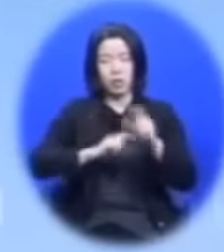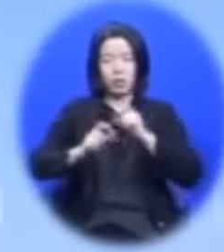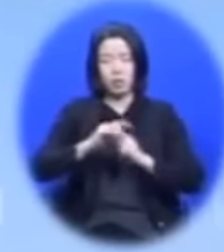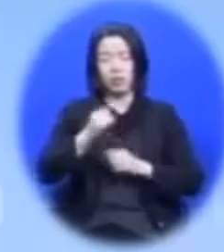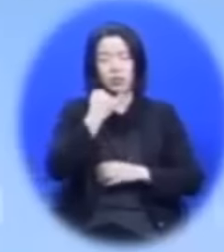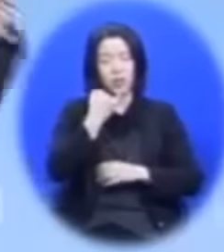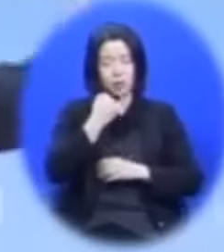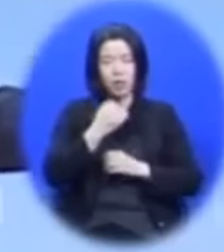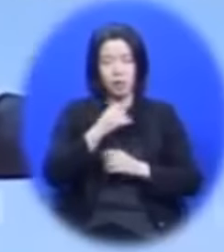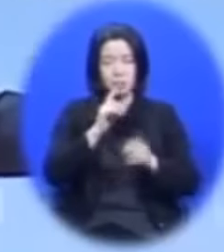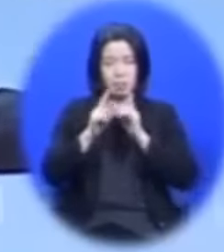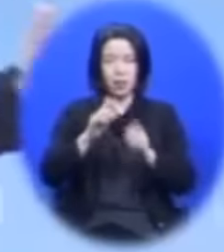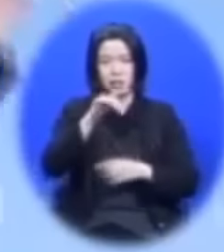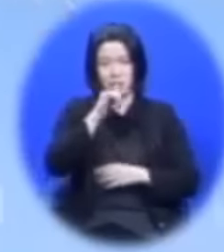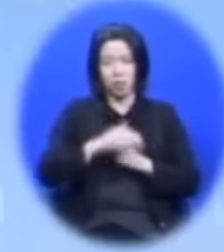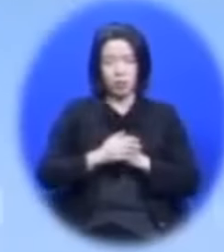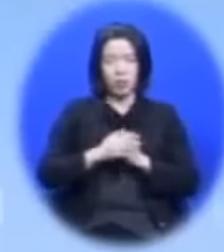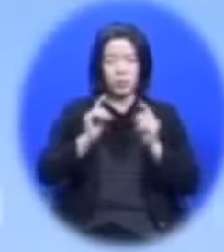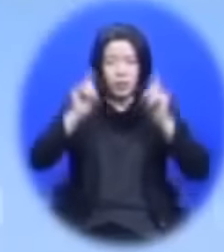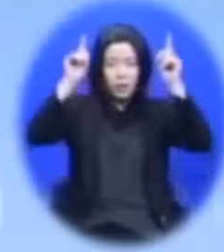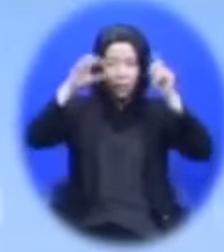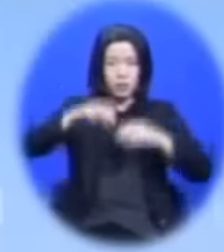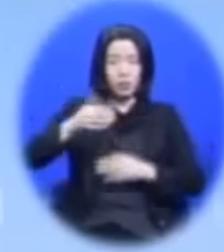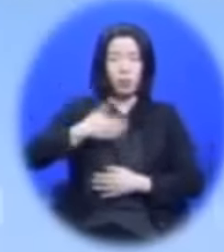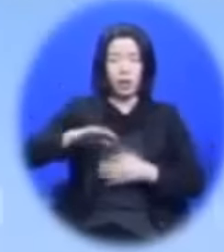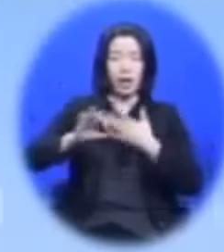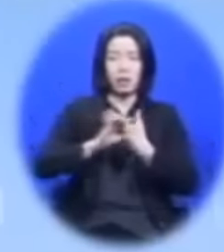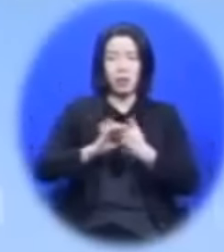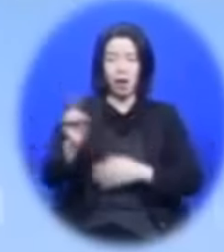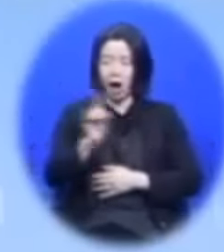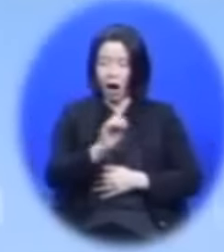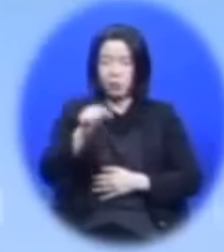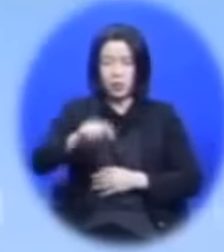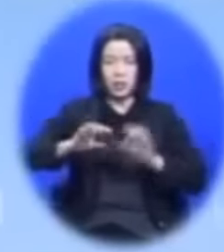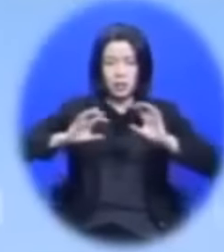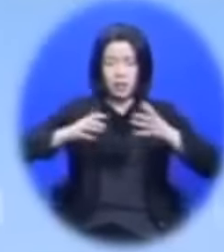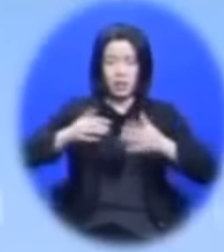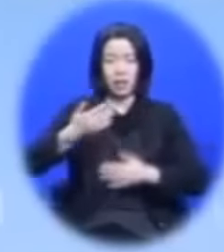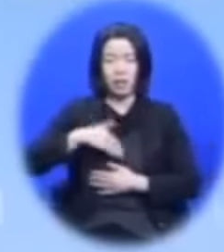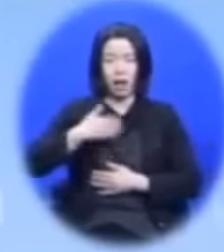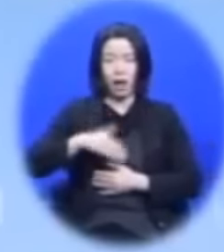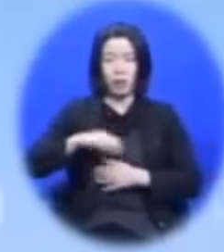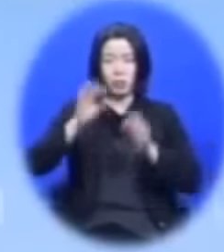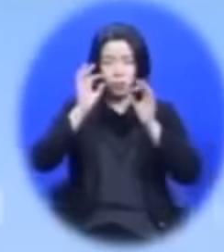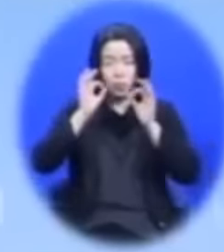거예요. 지옥을 알고 나면 아무리 이 세상이 힘들고 어려워도 차라리 사는 게 나아요.